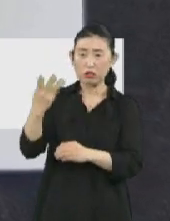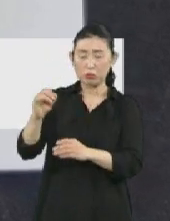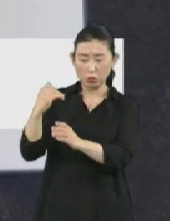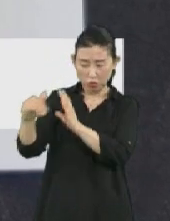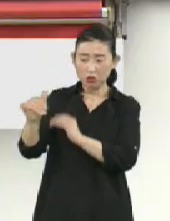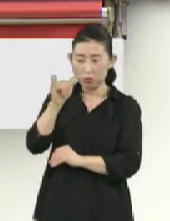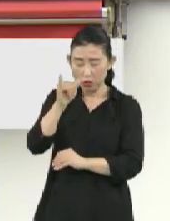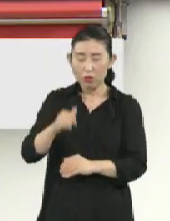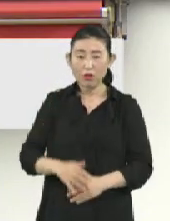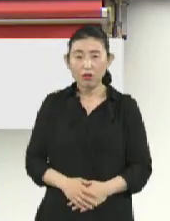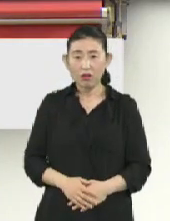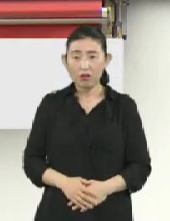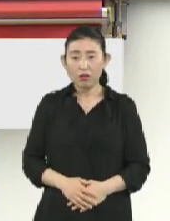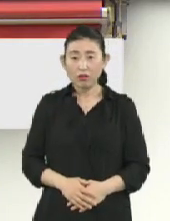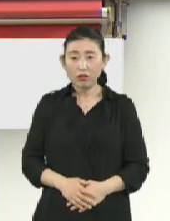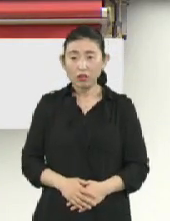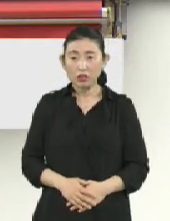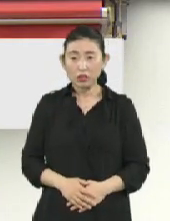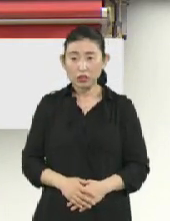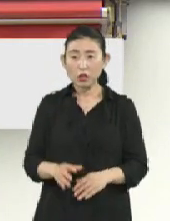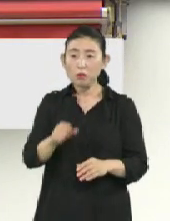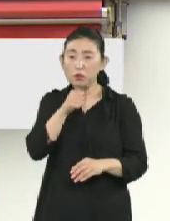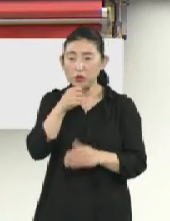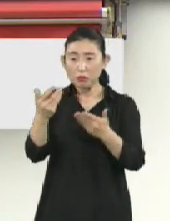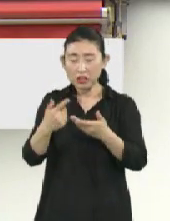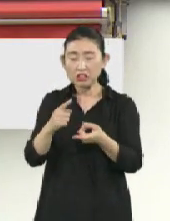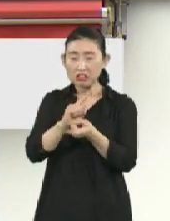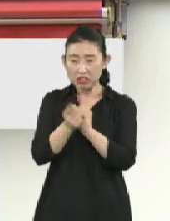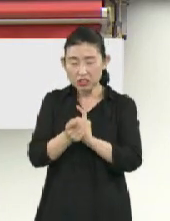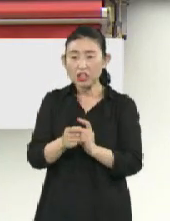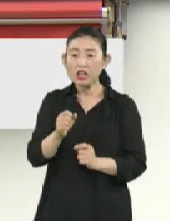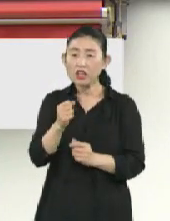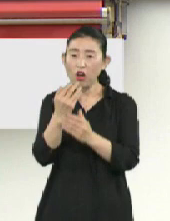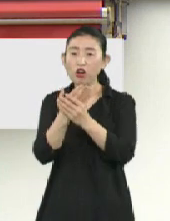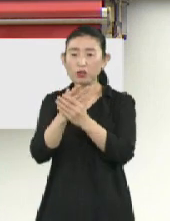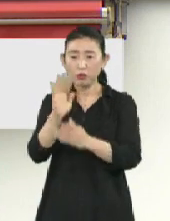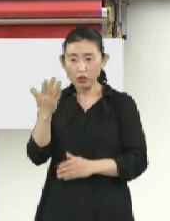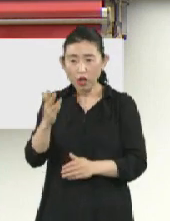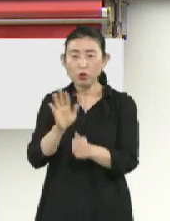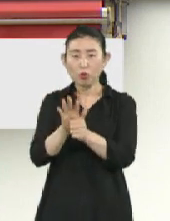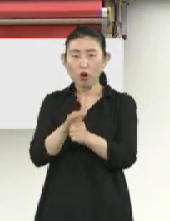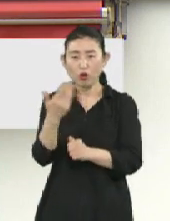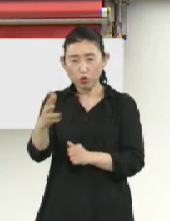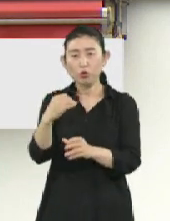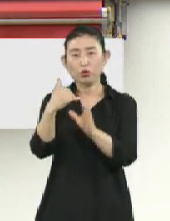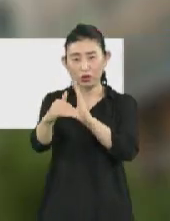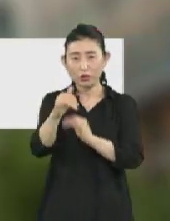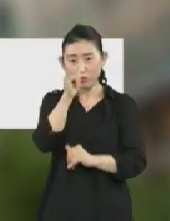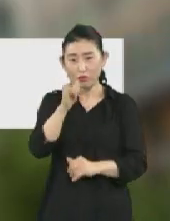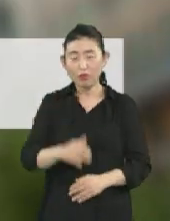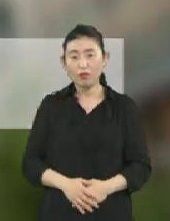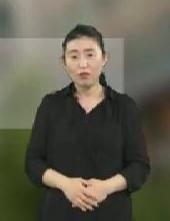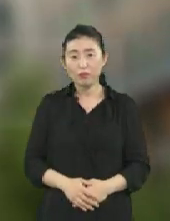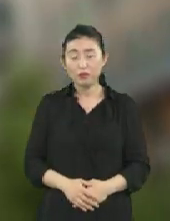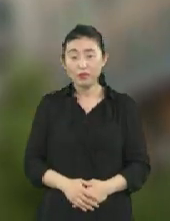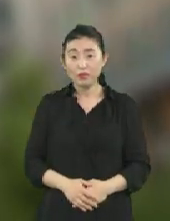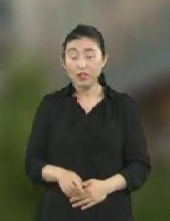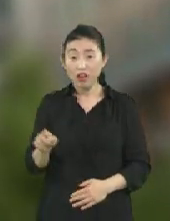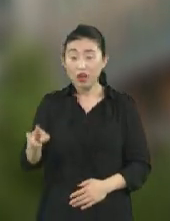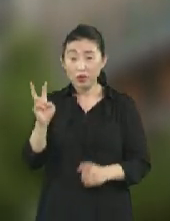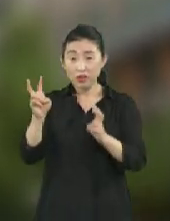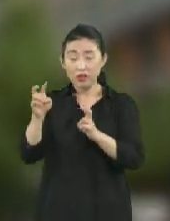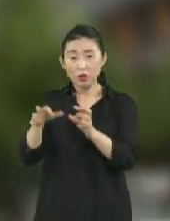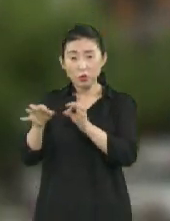거예요, 고객님한테. 포인트로 받기 좀 그러니까 제가 그걸 갖다 현금화까지 시켜가지고 보내드릴 거예요. 하이마트